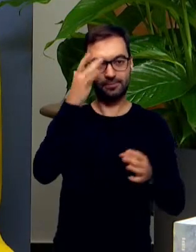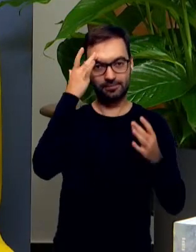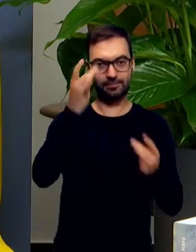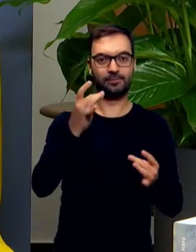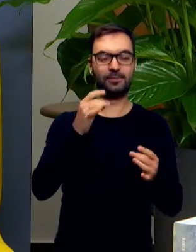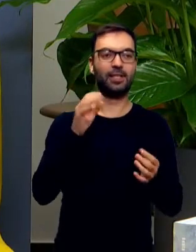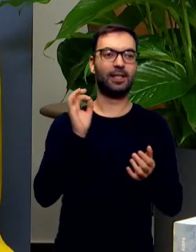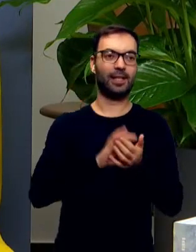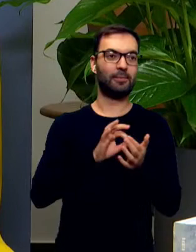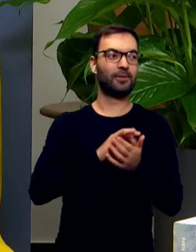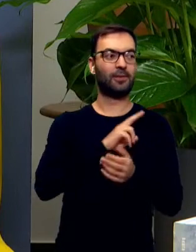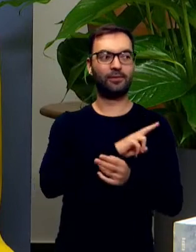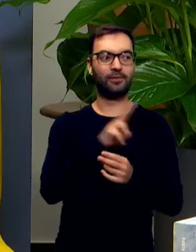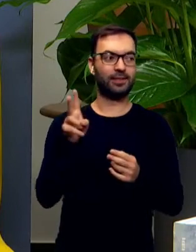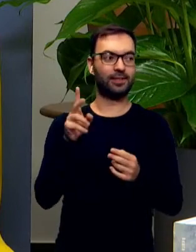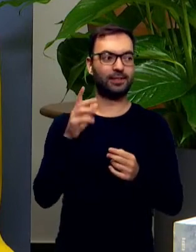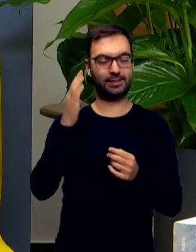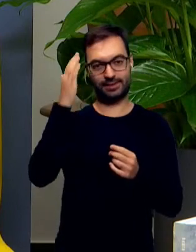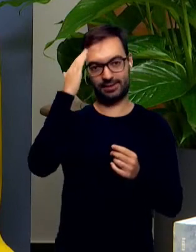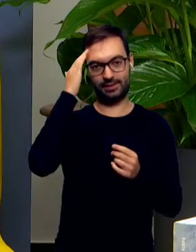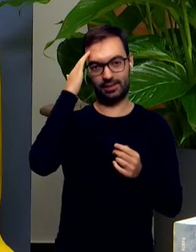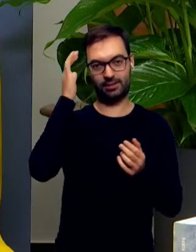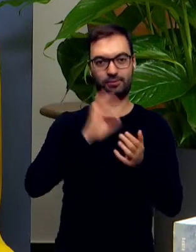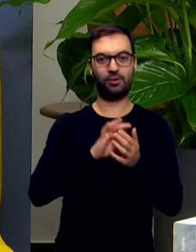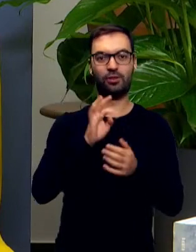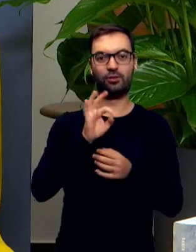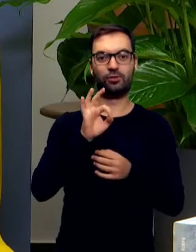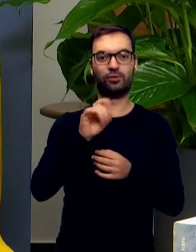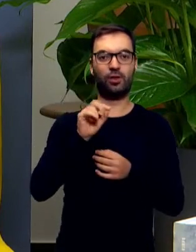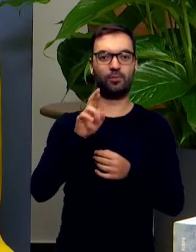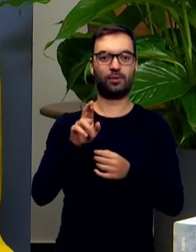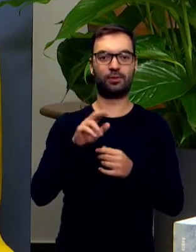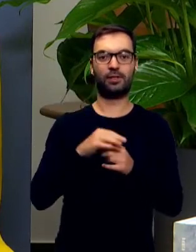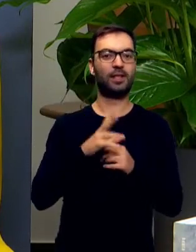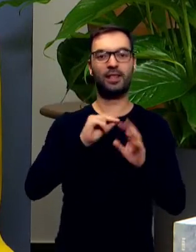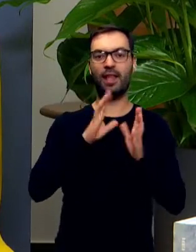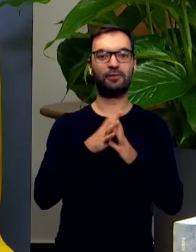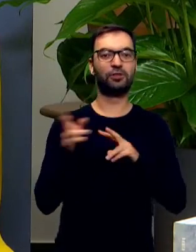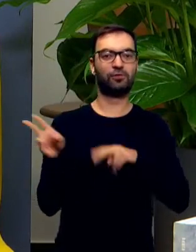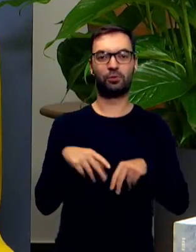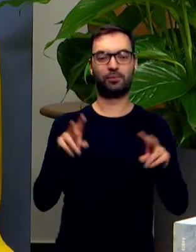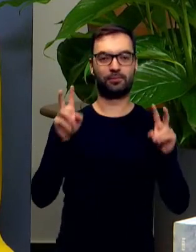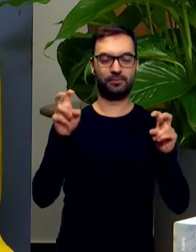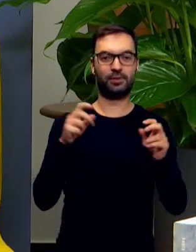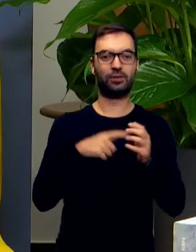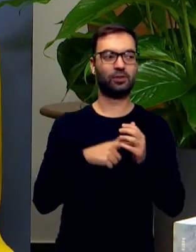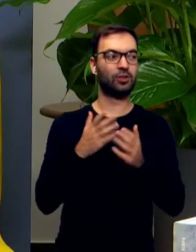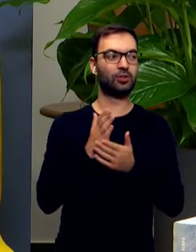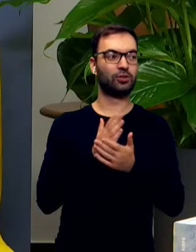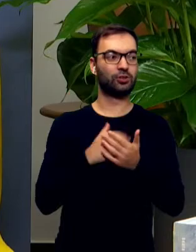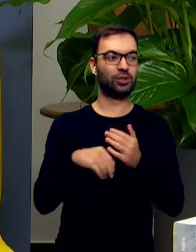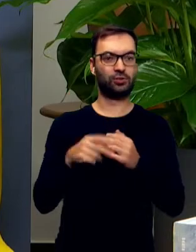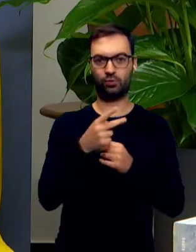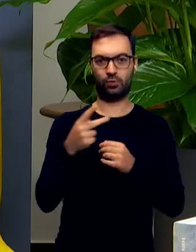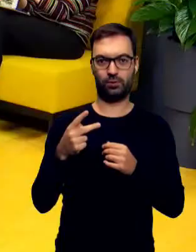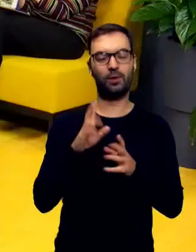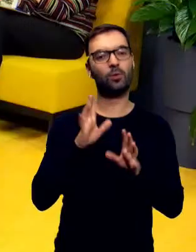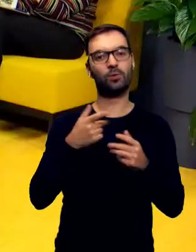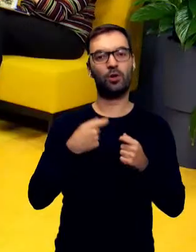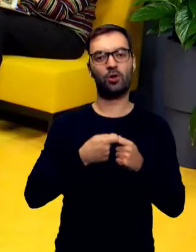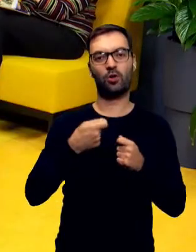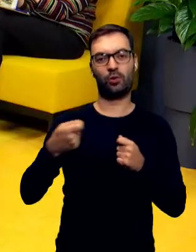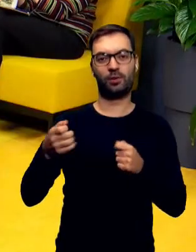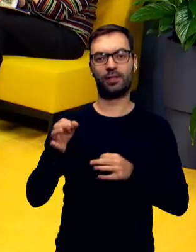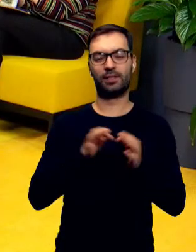a jestem przekonana, że Państwo też znają, bo to jest topr, nie każdy wróci, to jest część, właściwie część druga. To jest